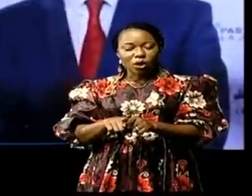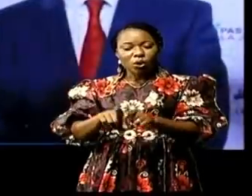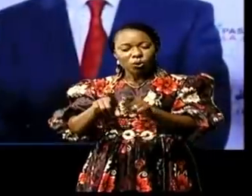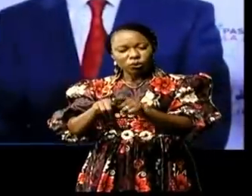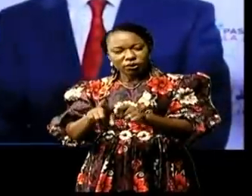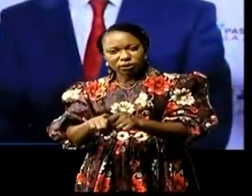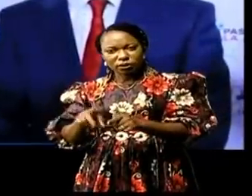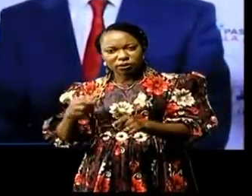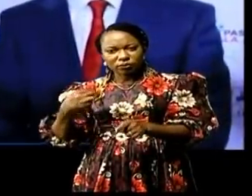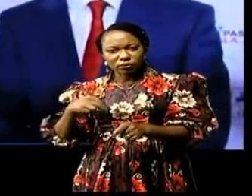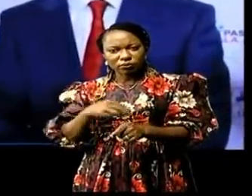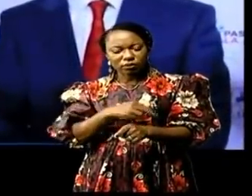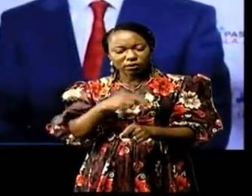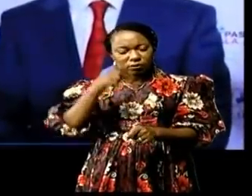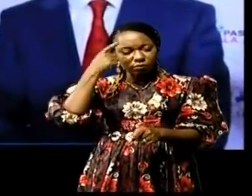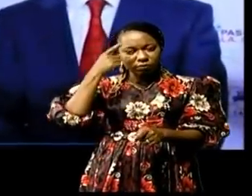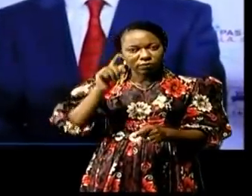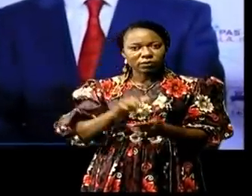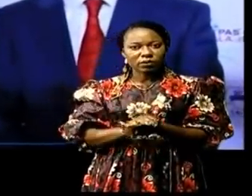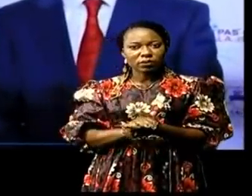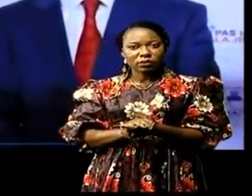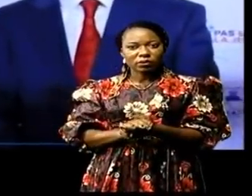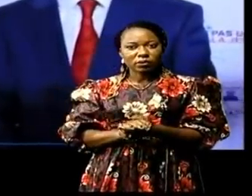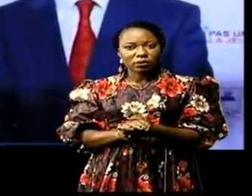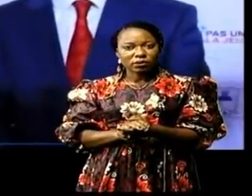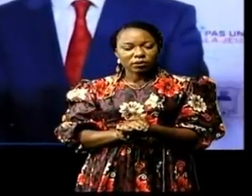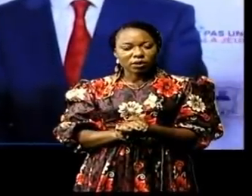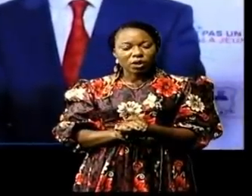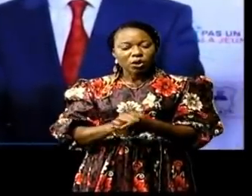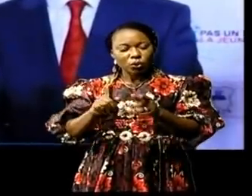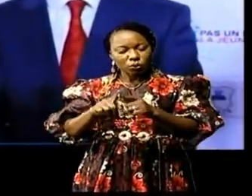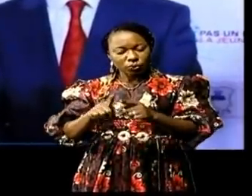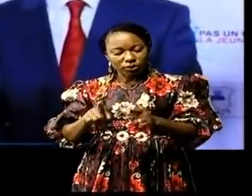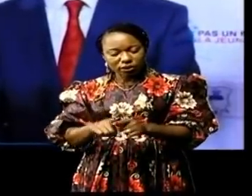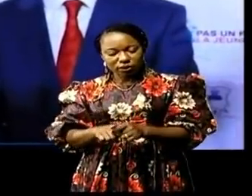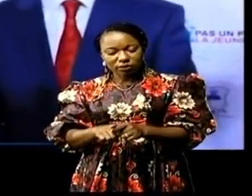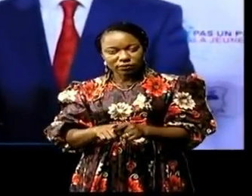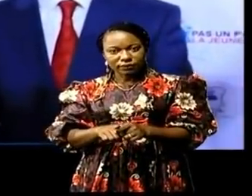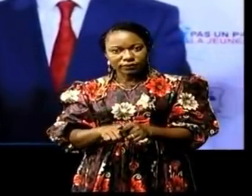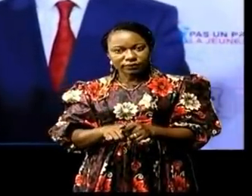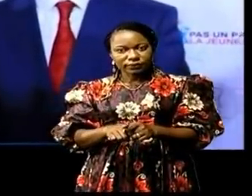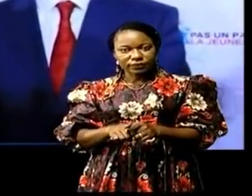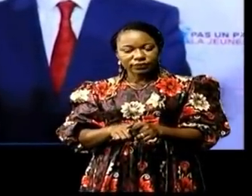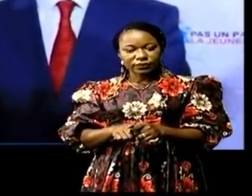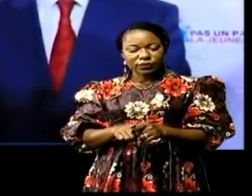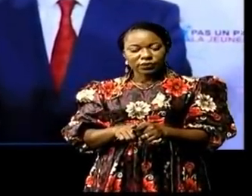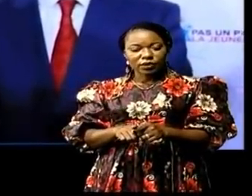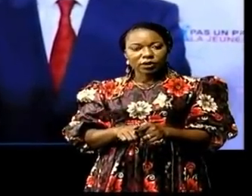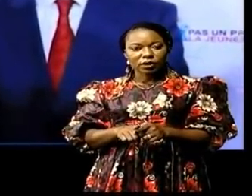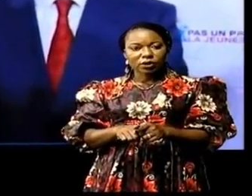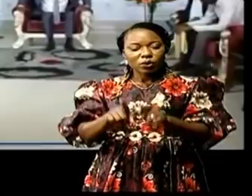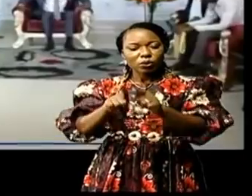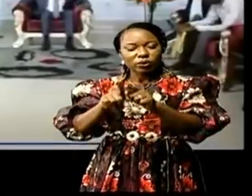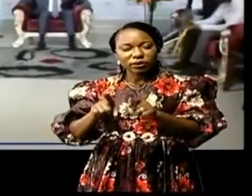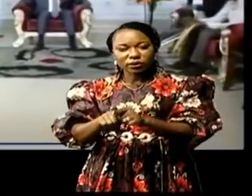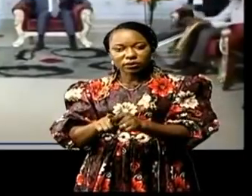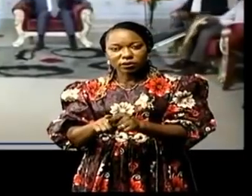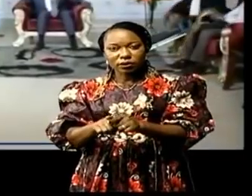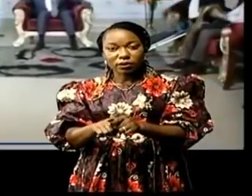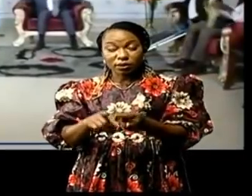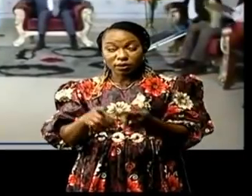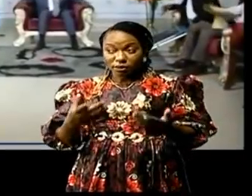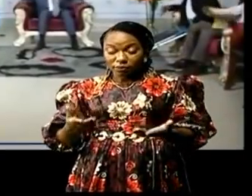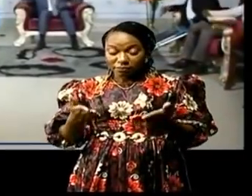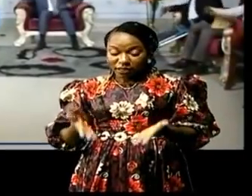sur ces consultations pour que nous puissions actualiser également notre réponse aux problèmes des jeunes. Il s'est de